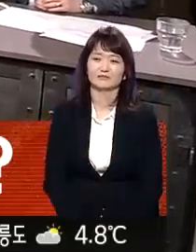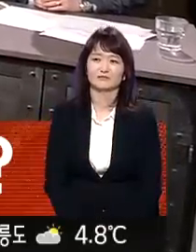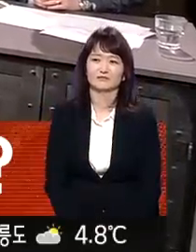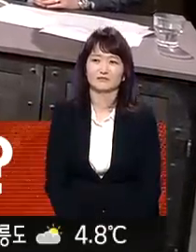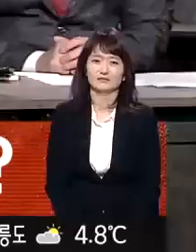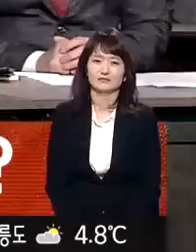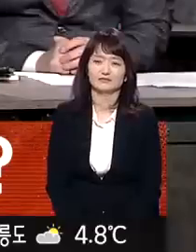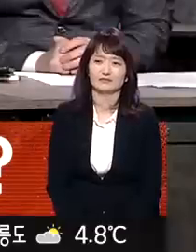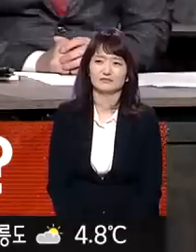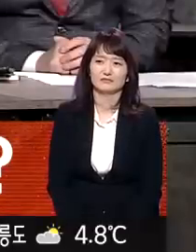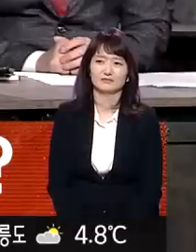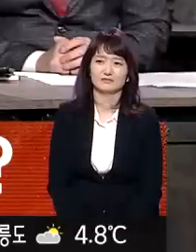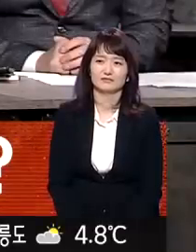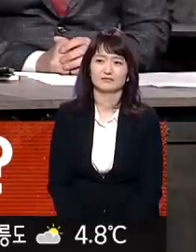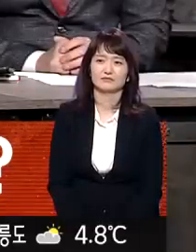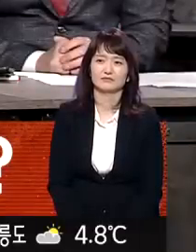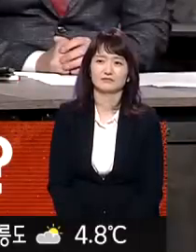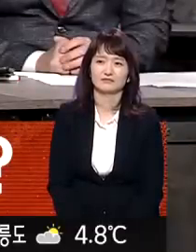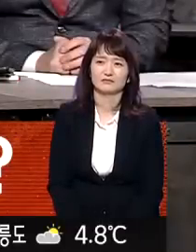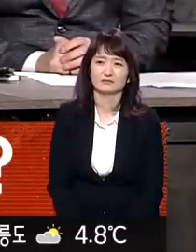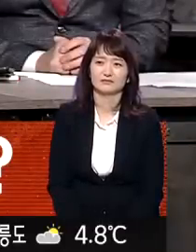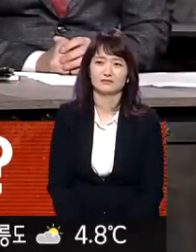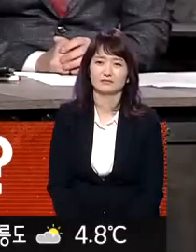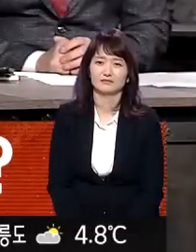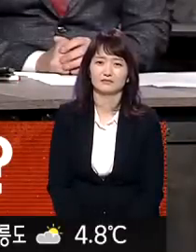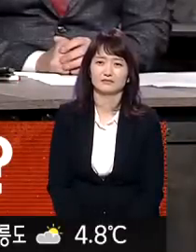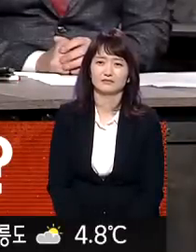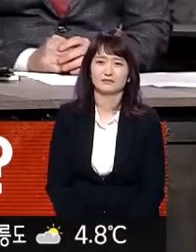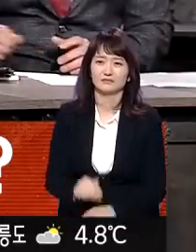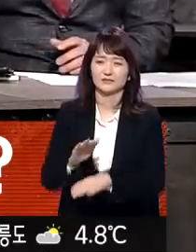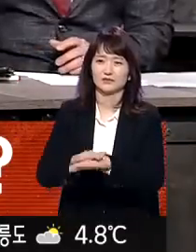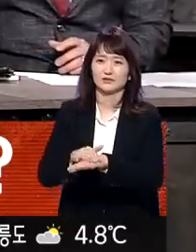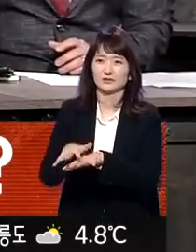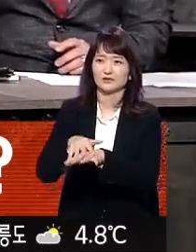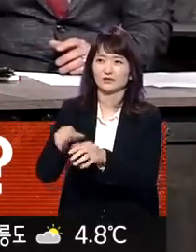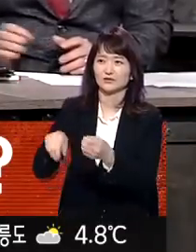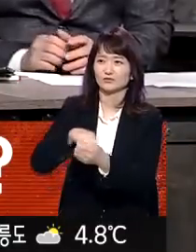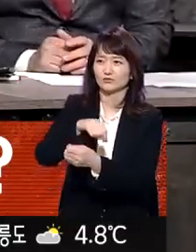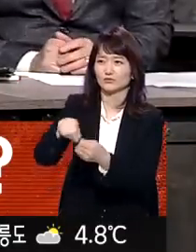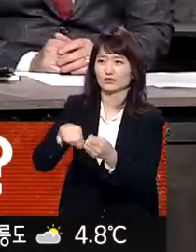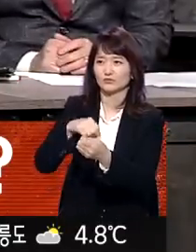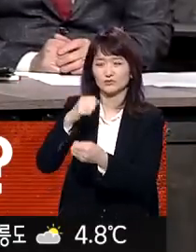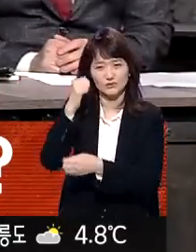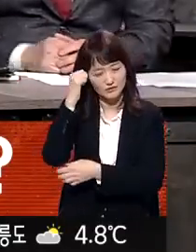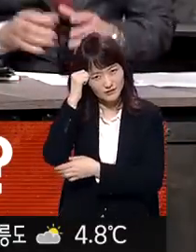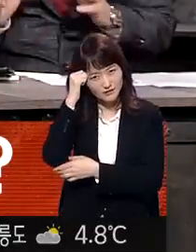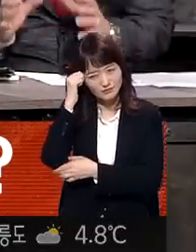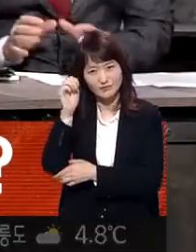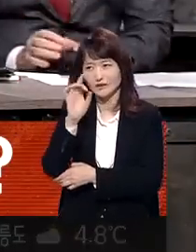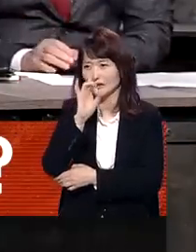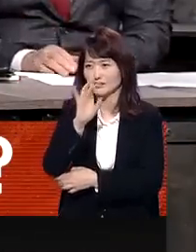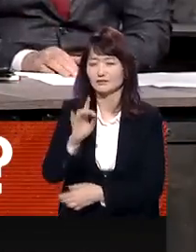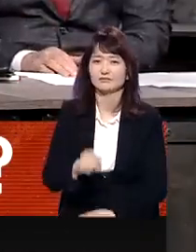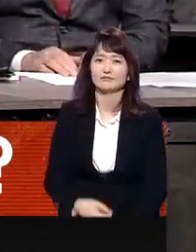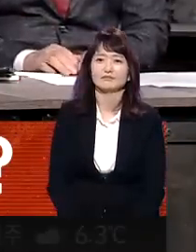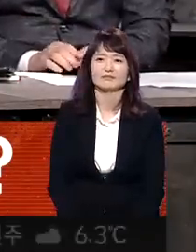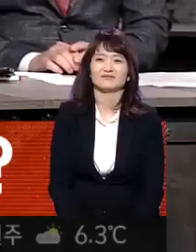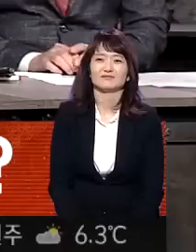제 그냥 생각인데 손을 조금 조심스럽게 이렇게 수건으로 묶고 자도 되지 않을까? 그거 안 됩니다. 불법 체포예요. 묶으면 안 됩니다.